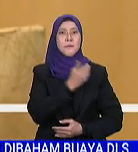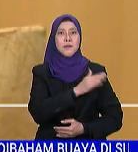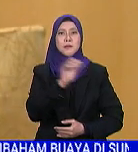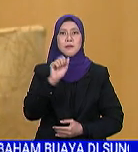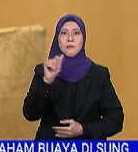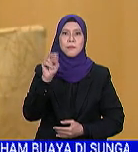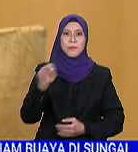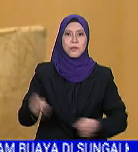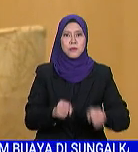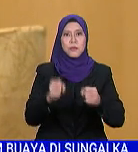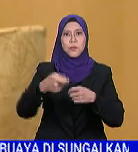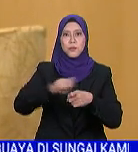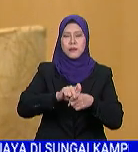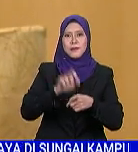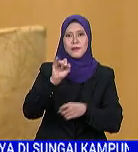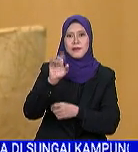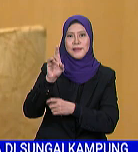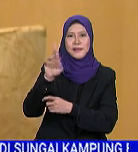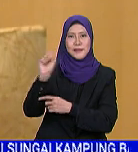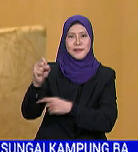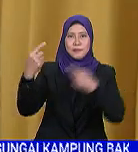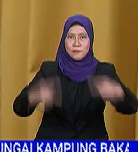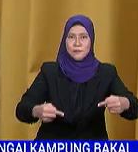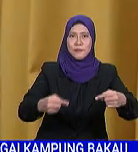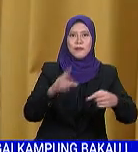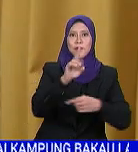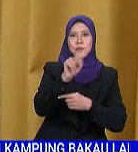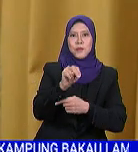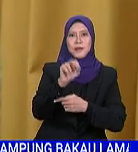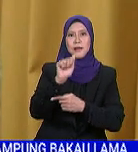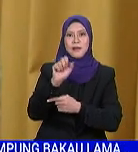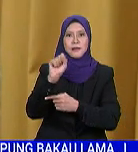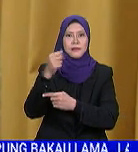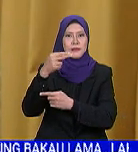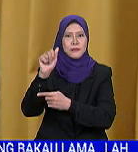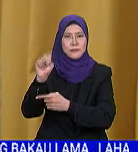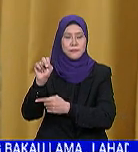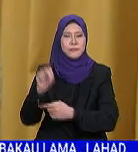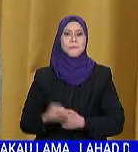Adun Sungai Udang, Datuk Seri Idris Harun untuk bertanding di Dun Asahan.